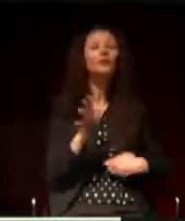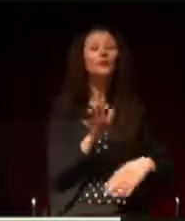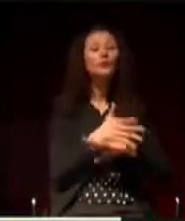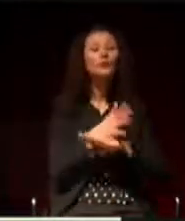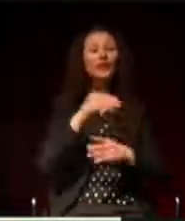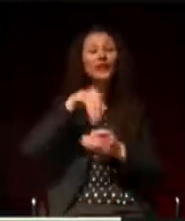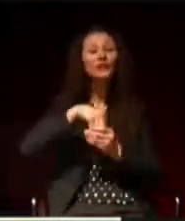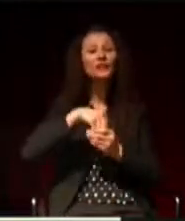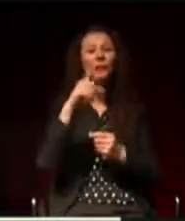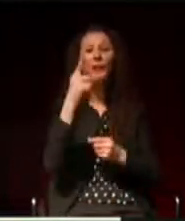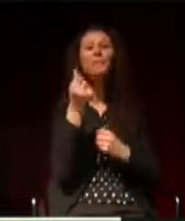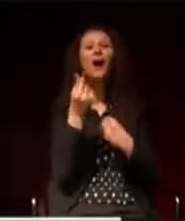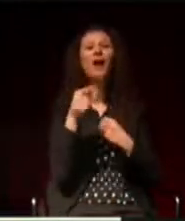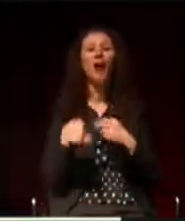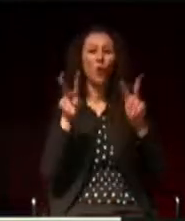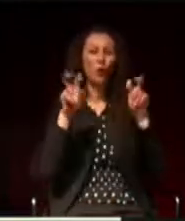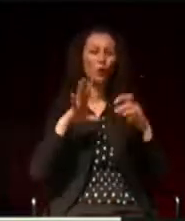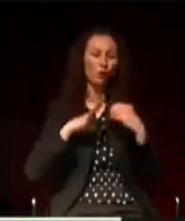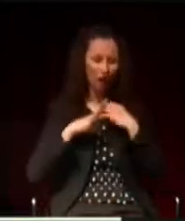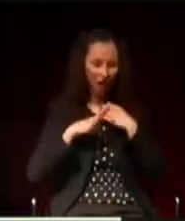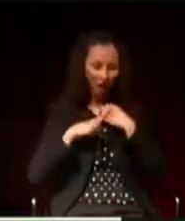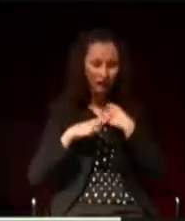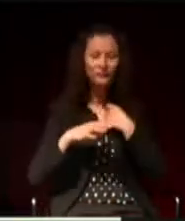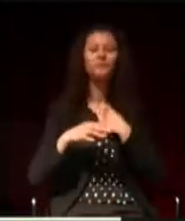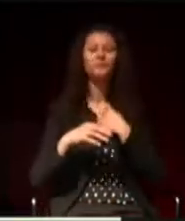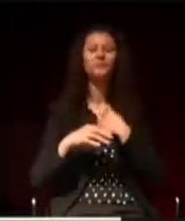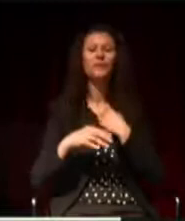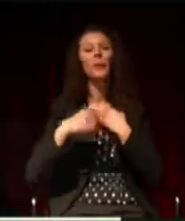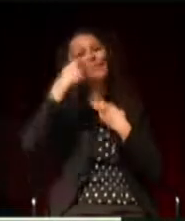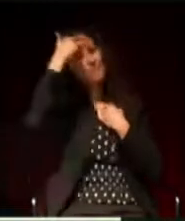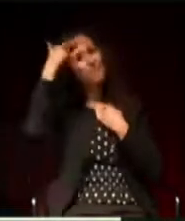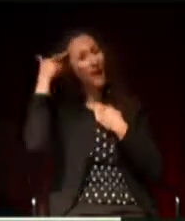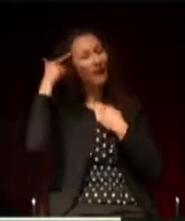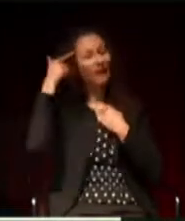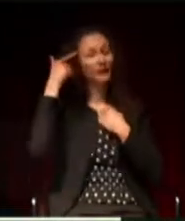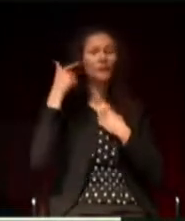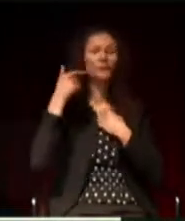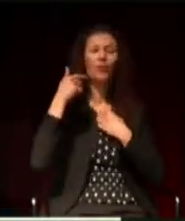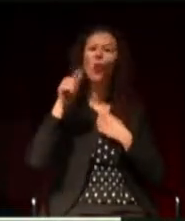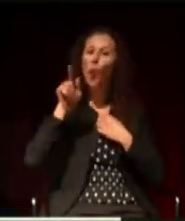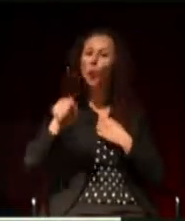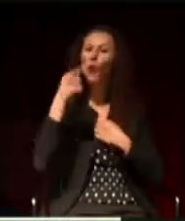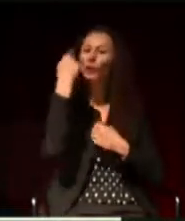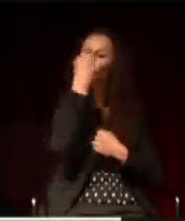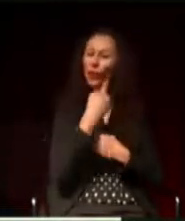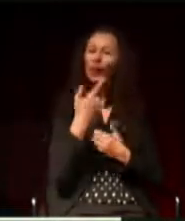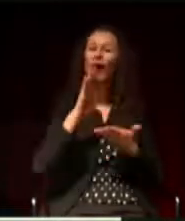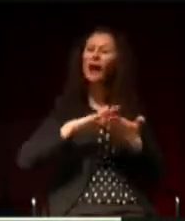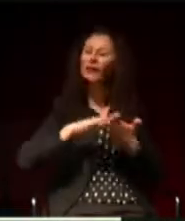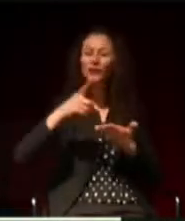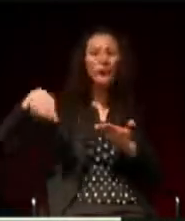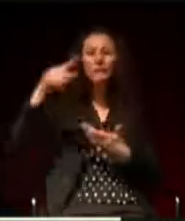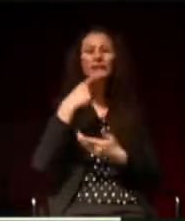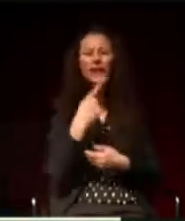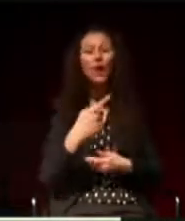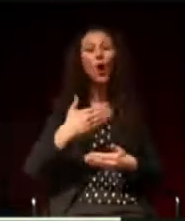bir para da olduğu için, bütçe ilgili bir konu olduğu için belki ondan dolayı arkadaşlarımız dediler ki önümüzdeki ay